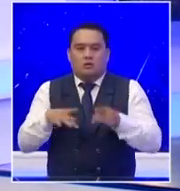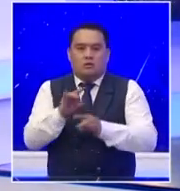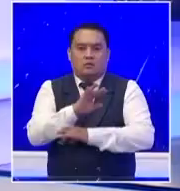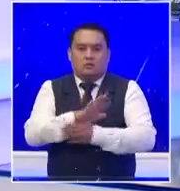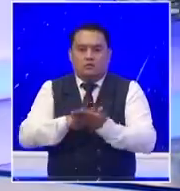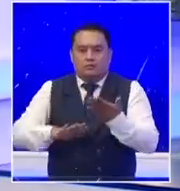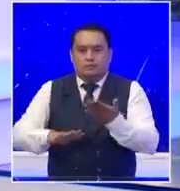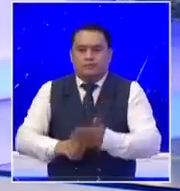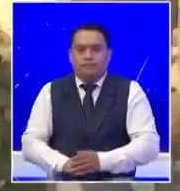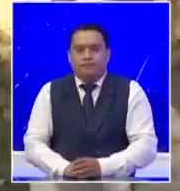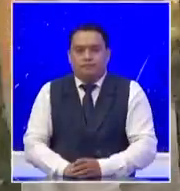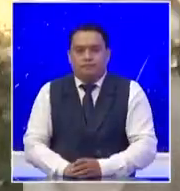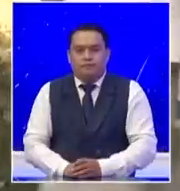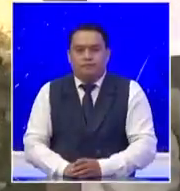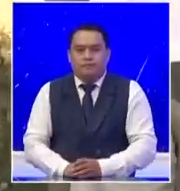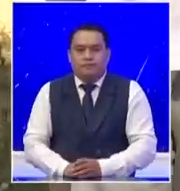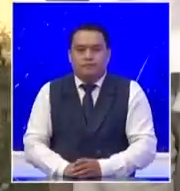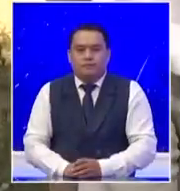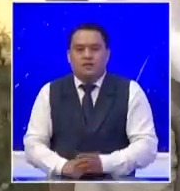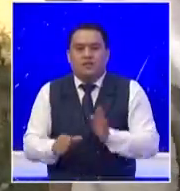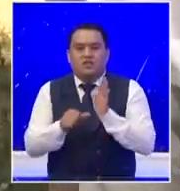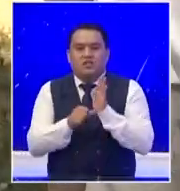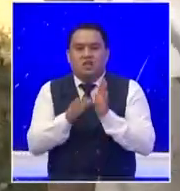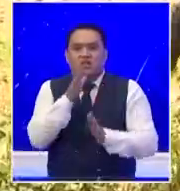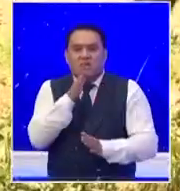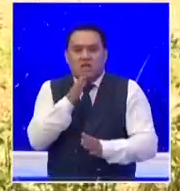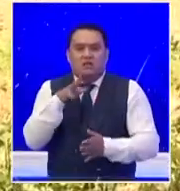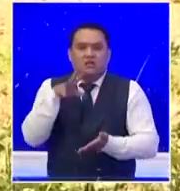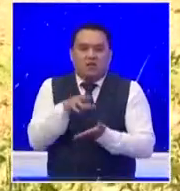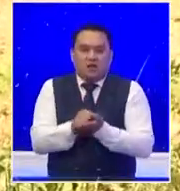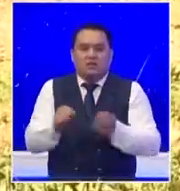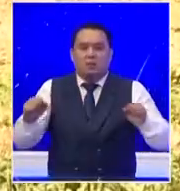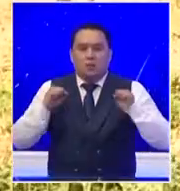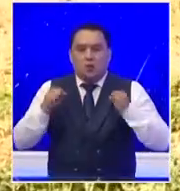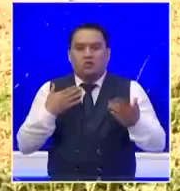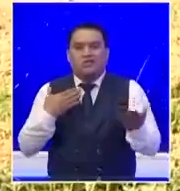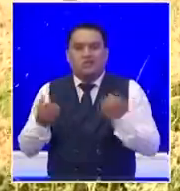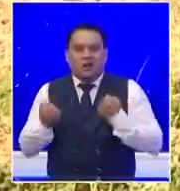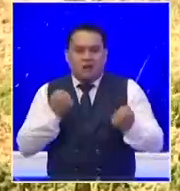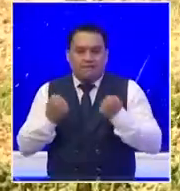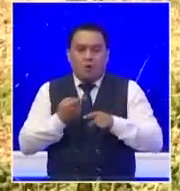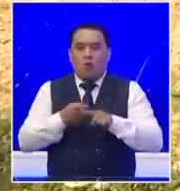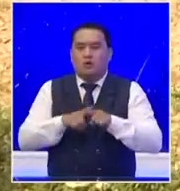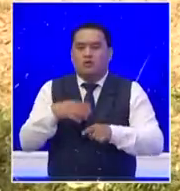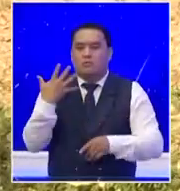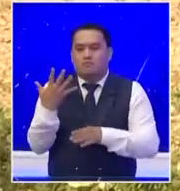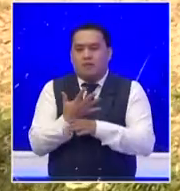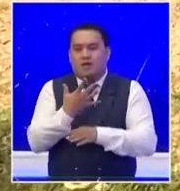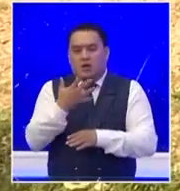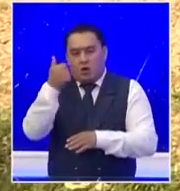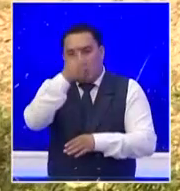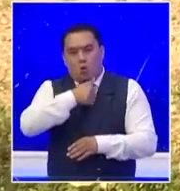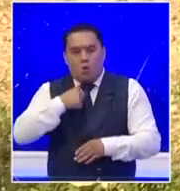Цой. В 6 лет Мейржан Нуртулеев занялся спортивной гимнастикой. На спортивных снарядах он 5-й год. За это время стал